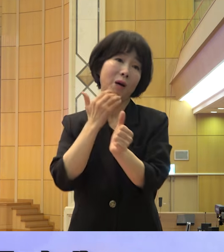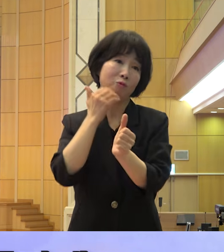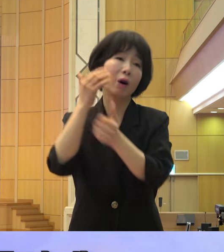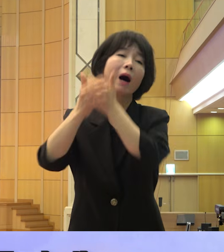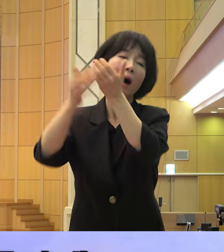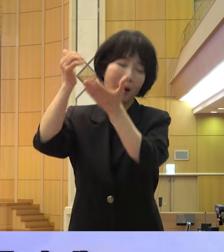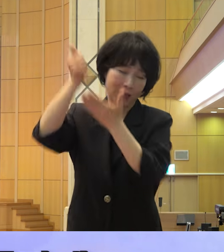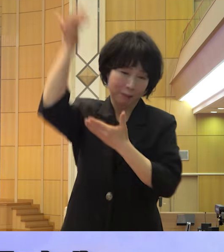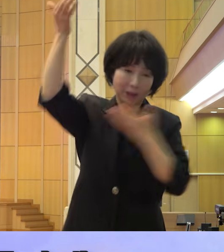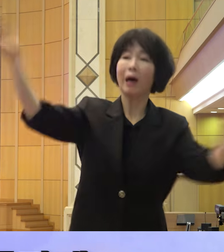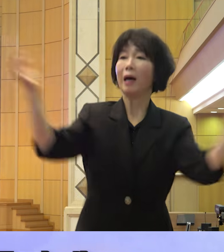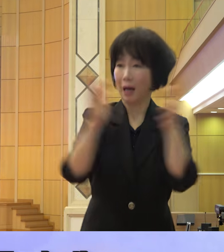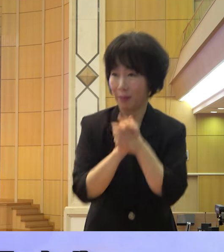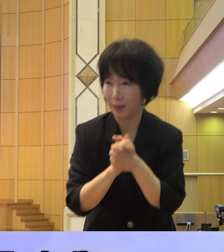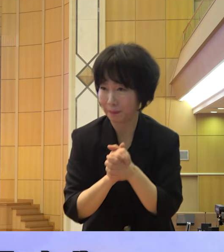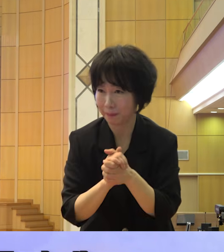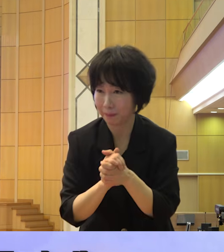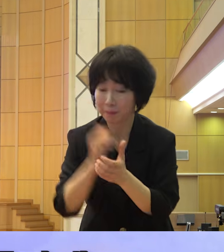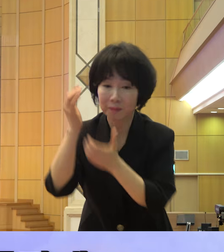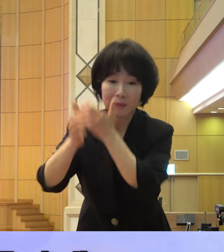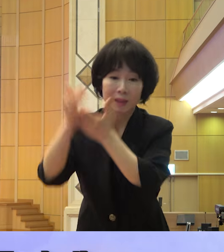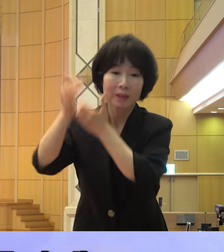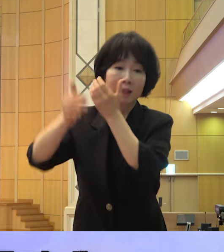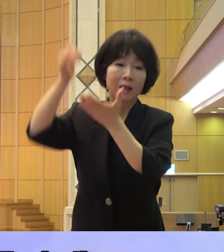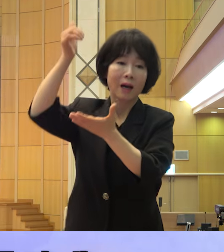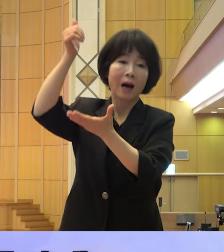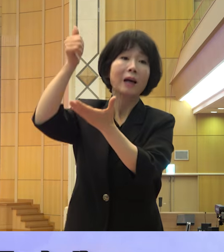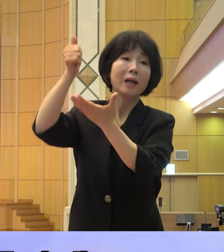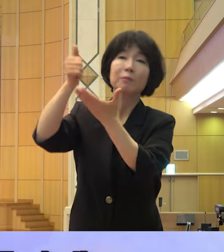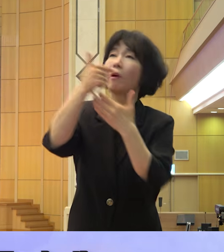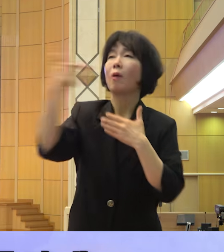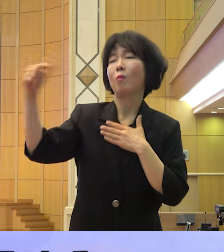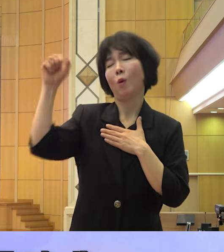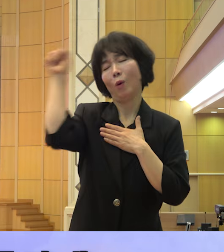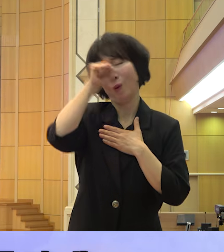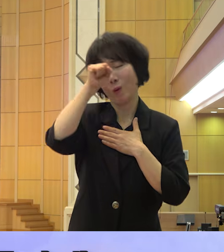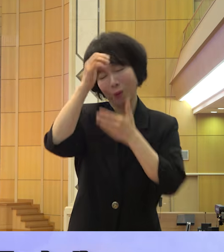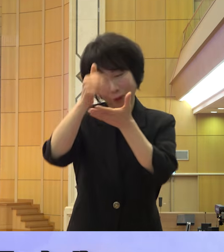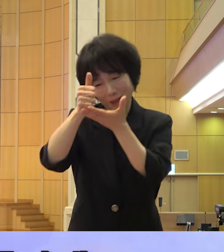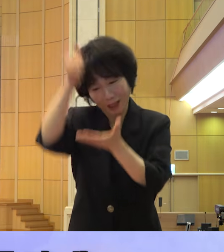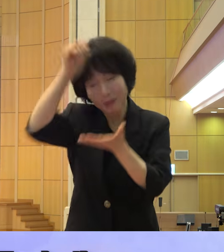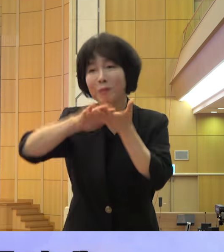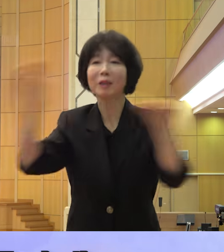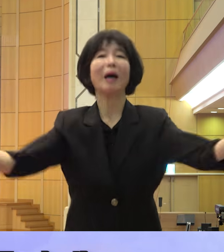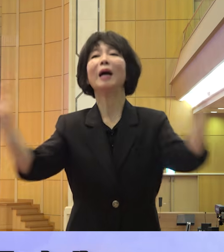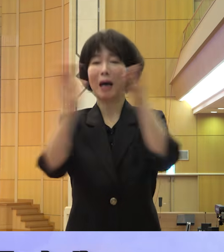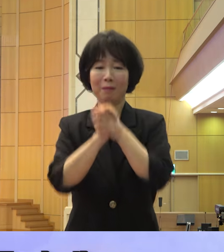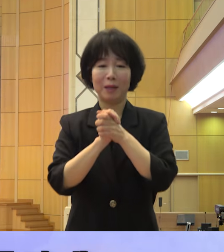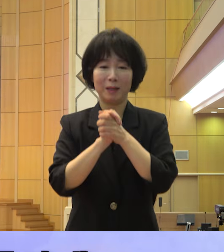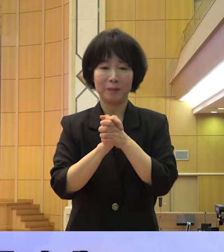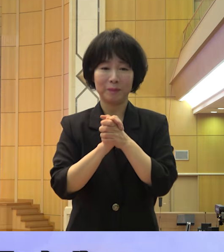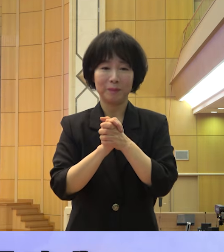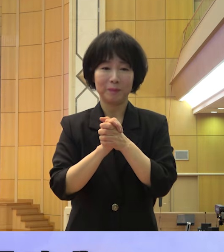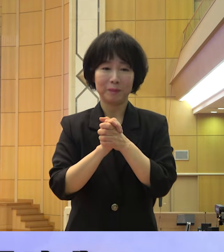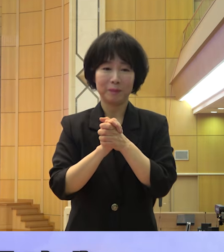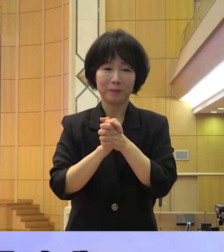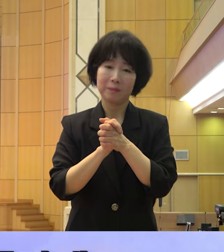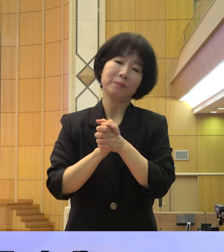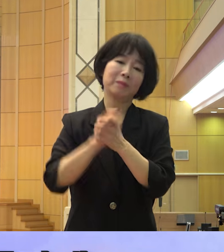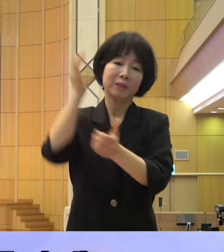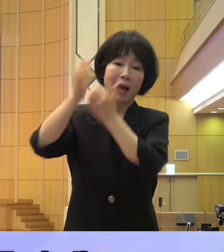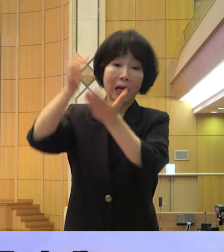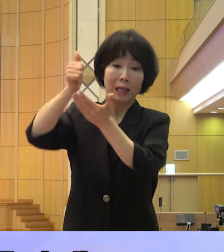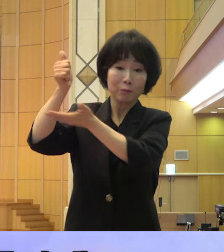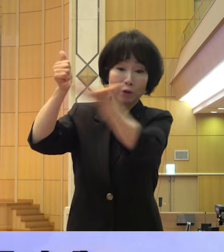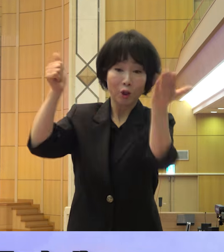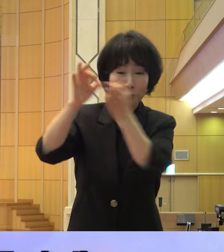우리 하나님이세요. 그래서 우리 하나님을 무슨 하나님? 좋으신 하나님이세요. 좋으신 하나님. 할렐루야. 이 하나님은